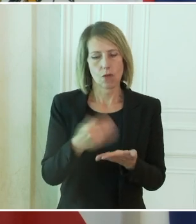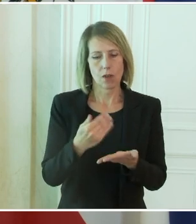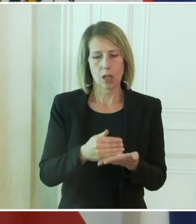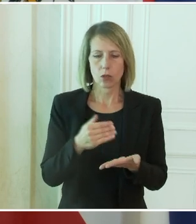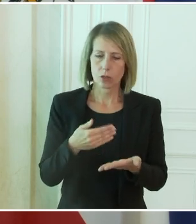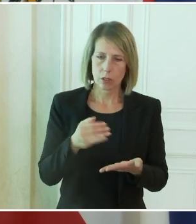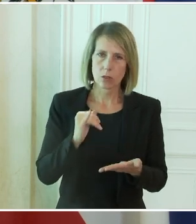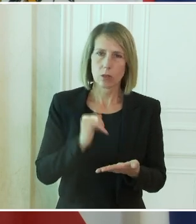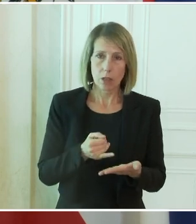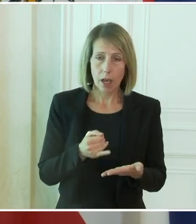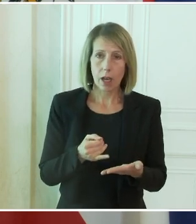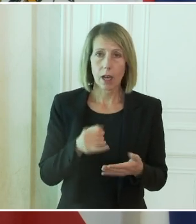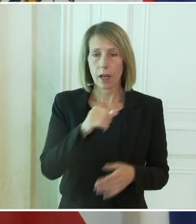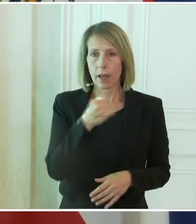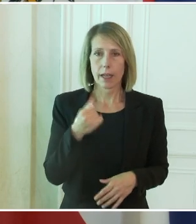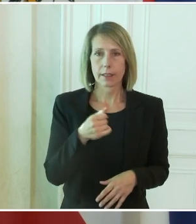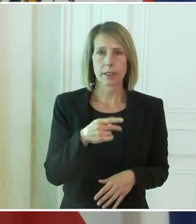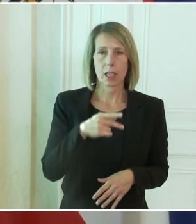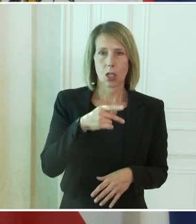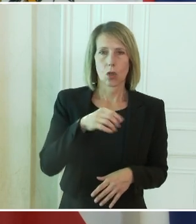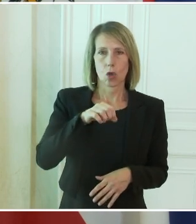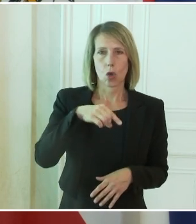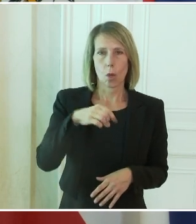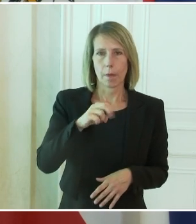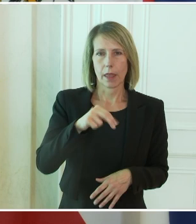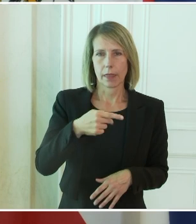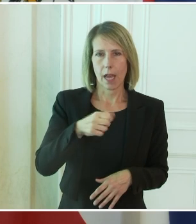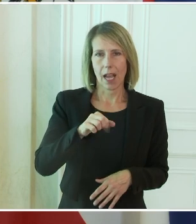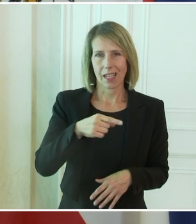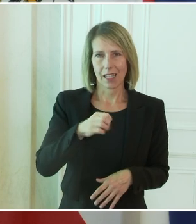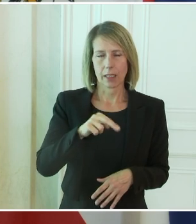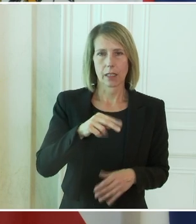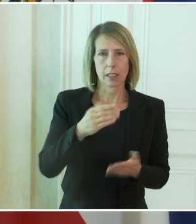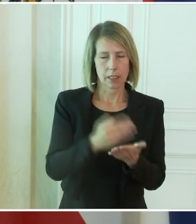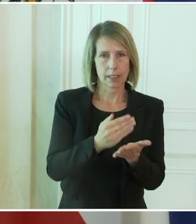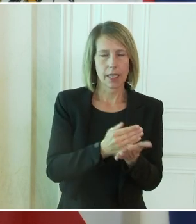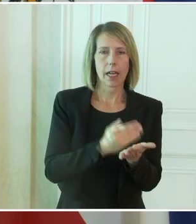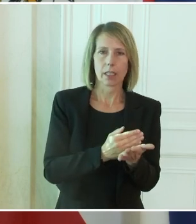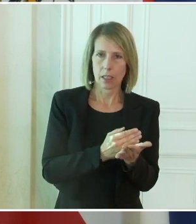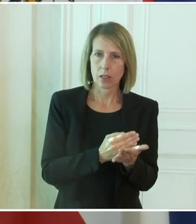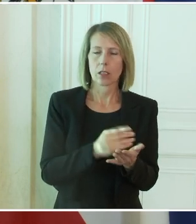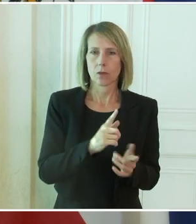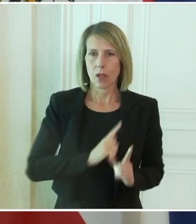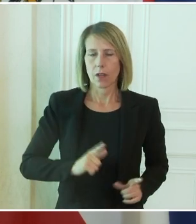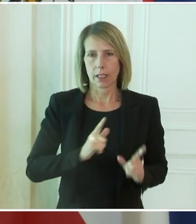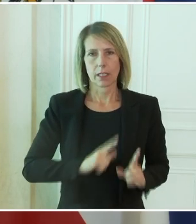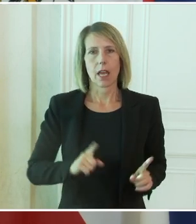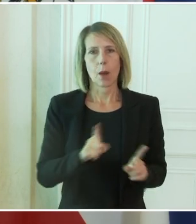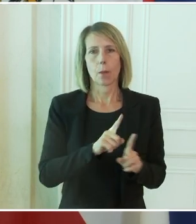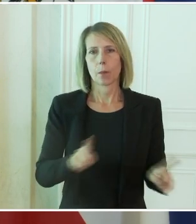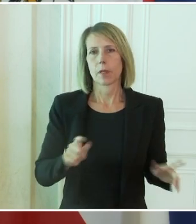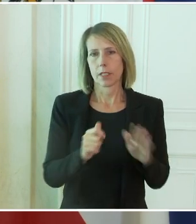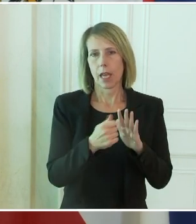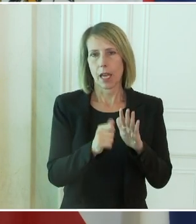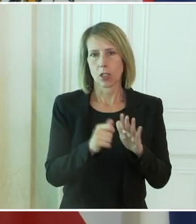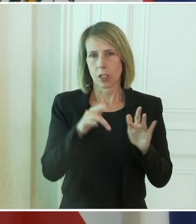vorliegen. Das sind die sogenannten Kopenhagener Kriterien. Wie gesagt, wir warten die Einschätzung, Stellungnahme der Europäischen Kommission hier ab.